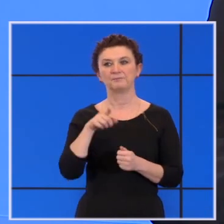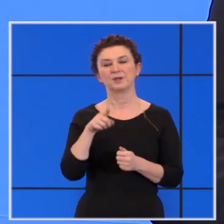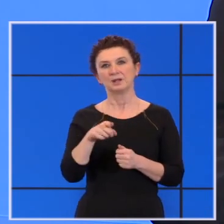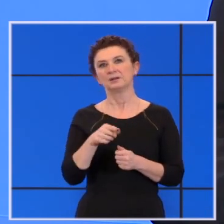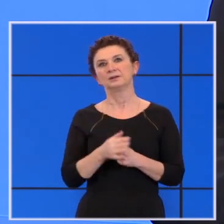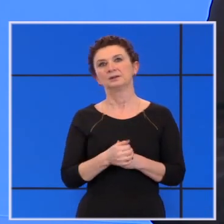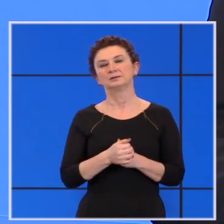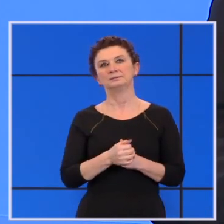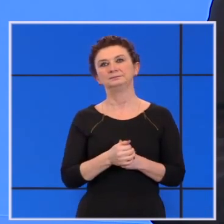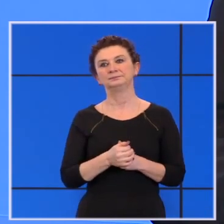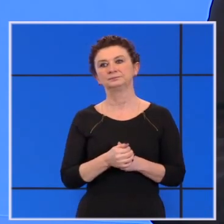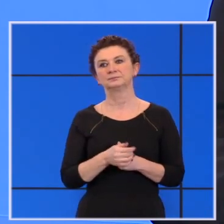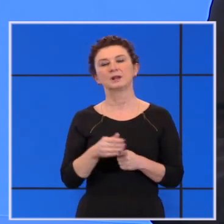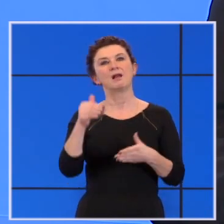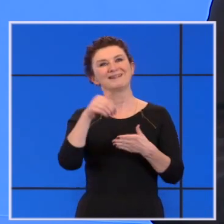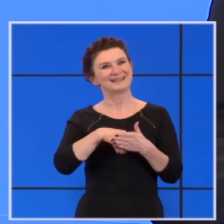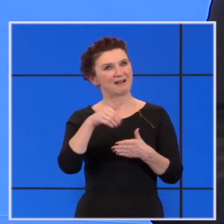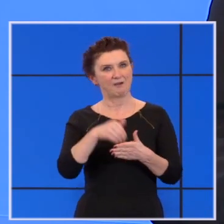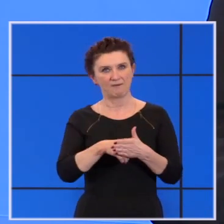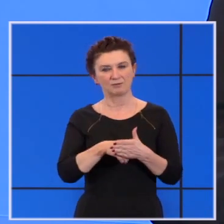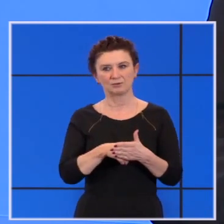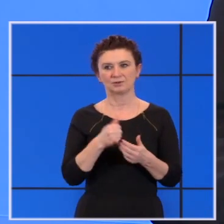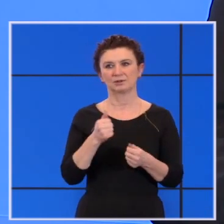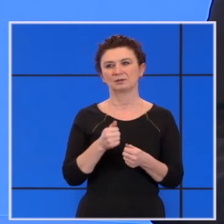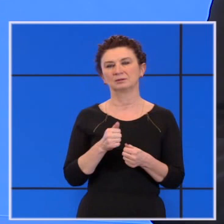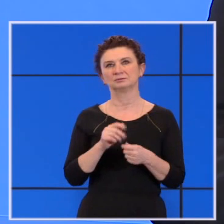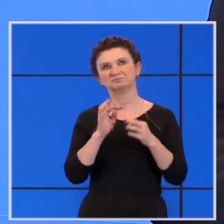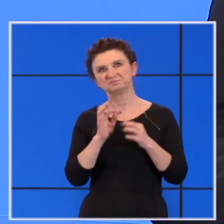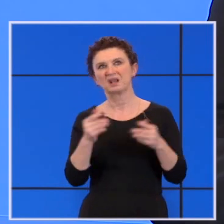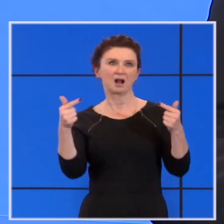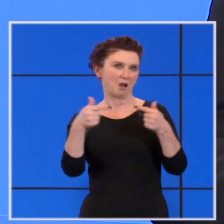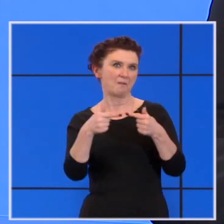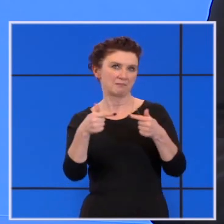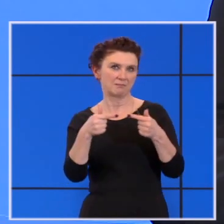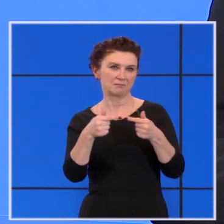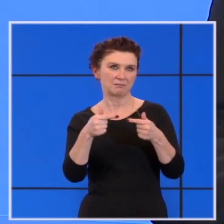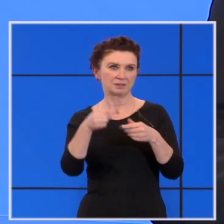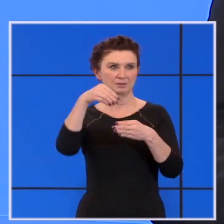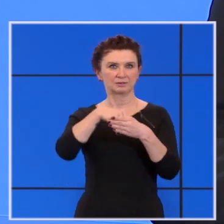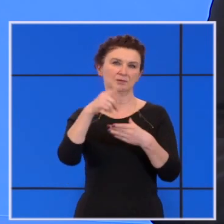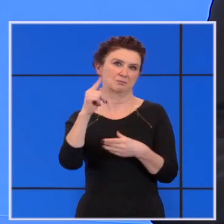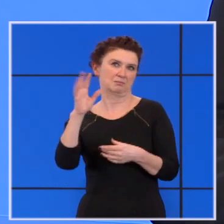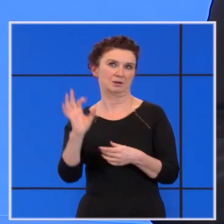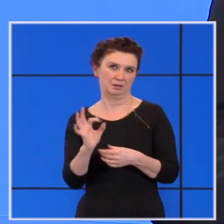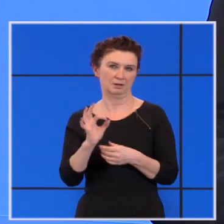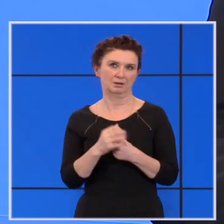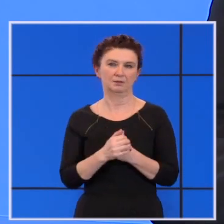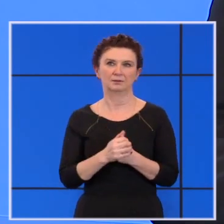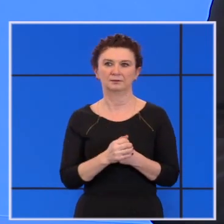standardami. I tak się zachował. On złożył w tej chwili rezygnację, zawiesił już członkostwo w prawach, zawiesił